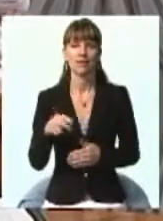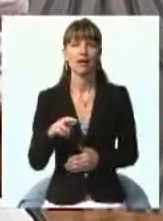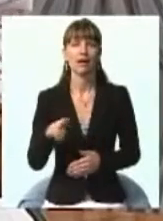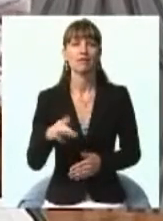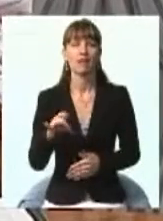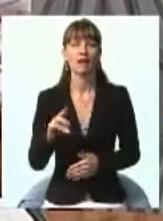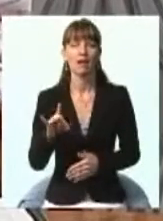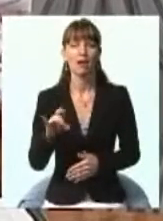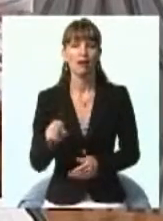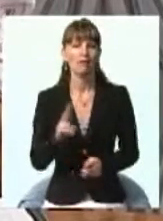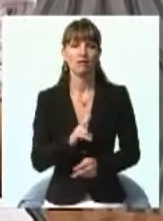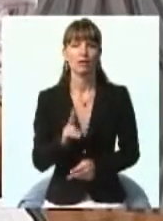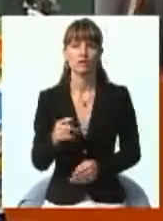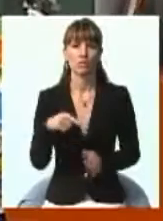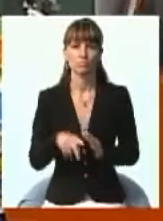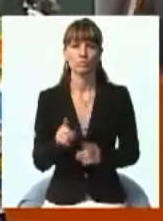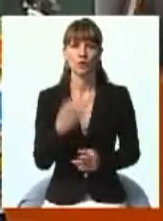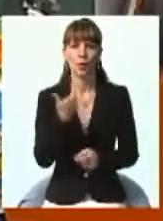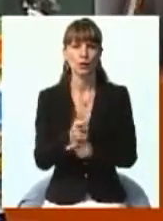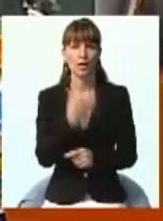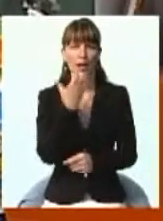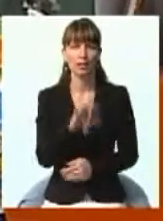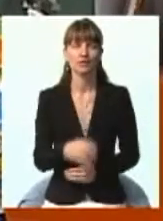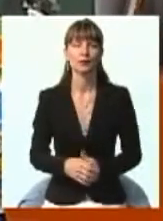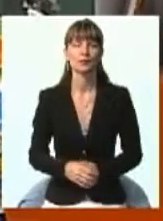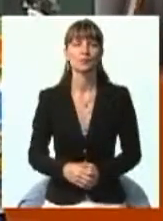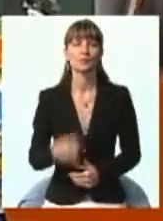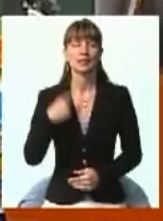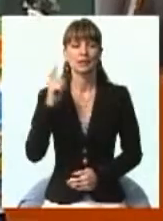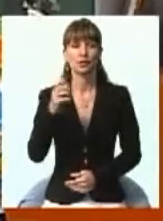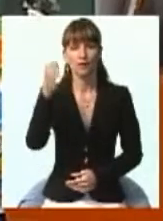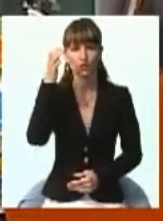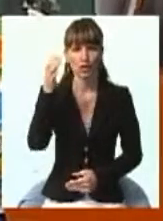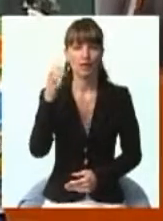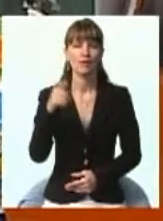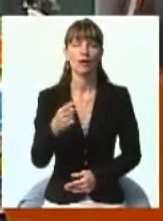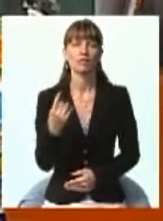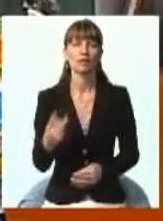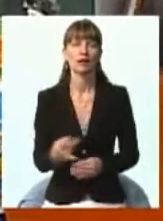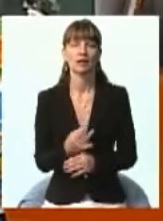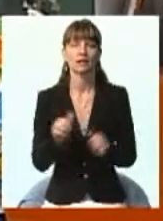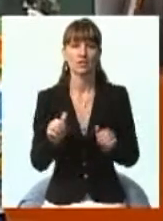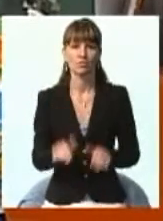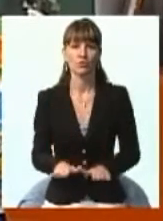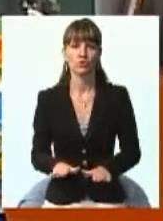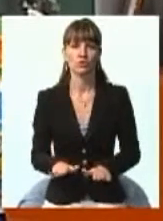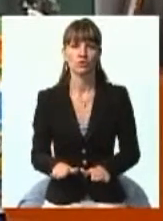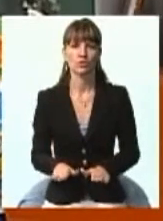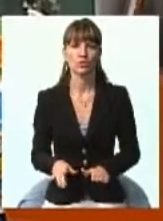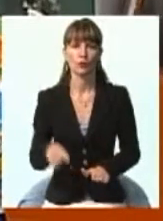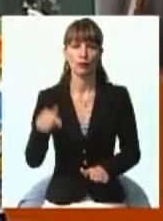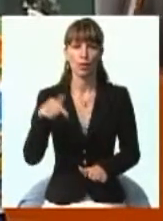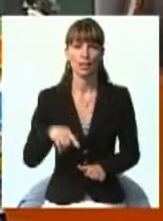не добирався, тому що там дуже-дуже гаряче? Я знаю, що вчені, вони одного разу вирішили